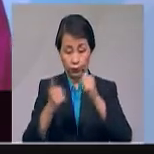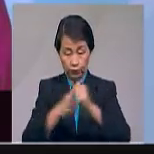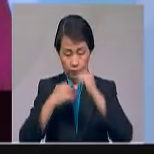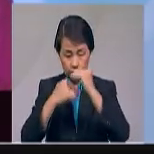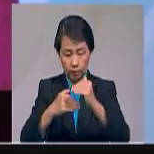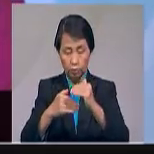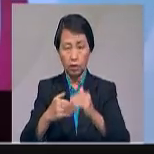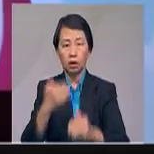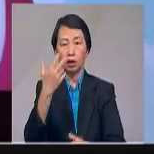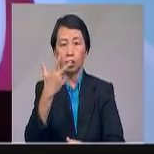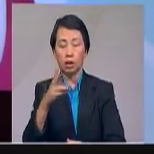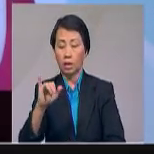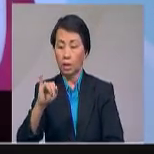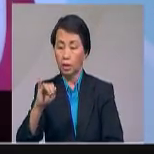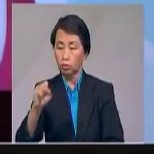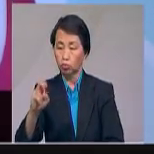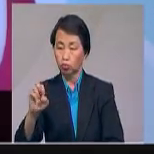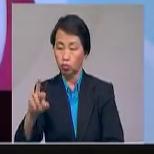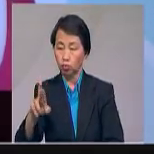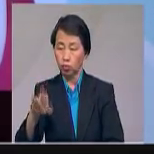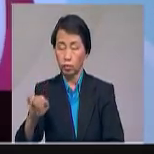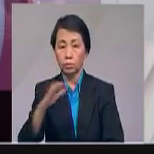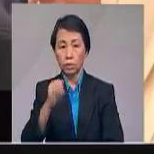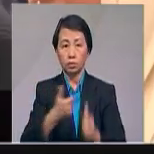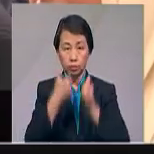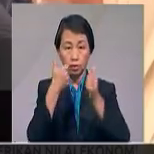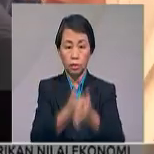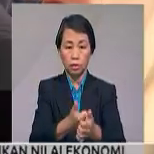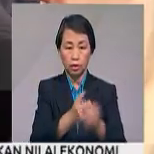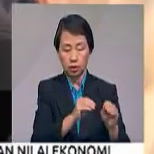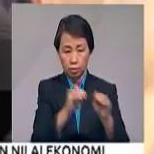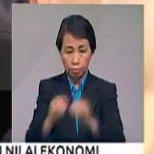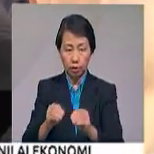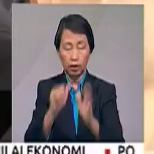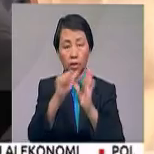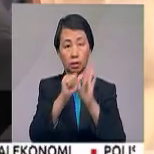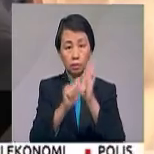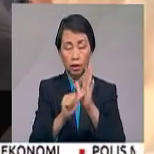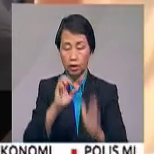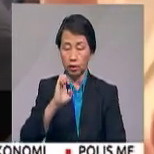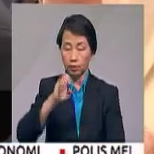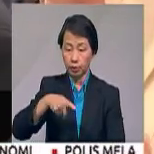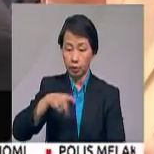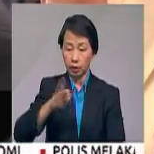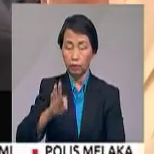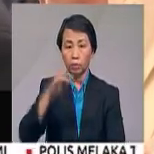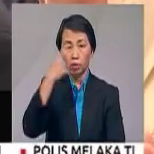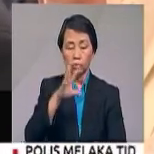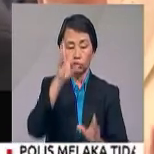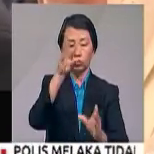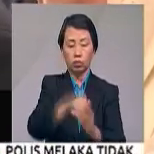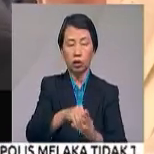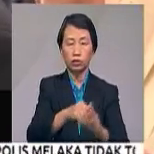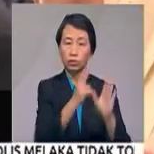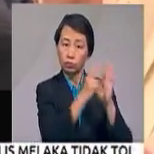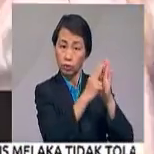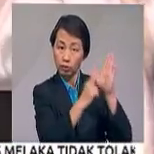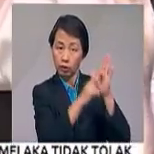fasa ketiga iSuri dilaksana dan ia tertakluk kepada pindaan Akta EPF bagi memasukkan peruntukan